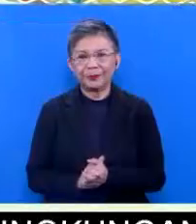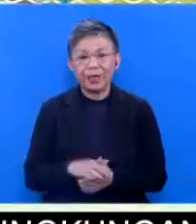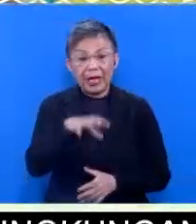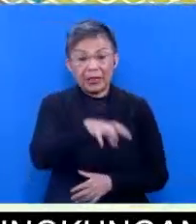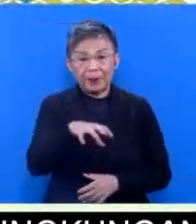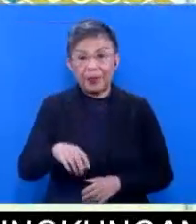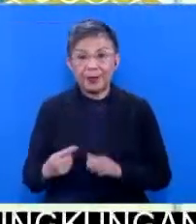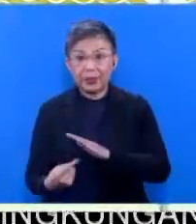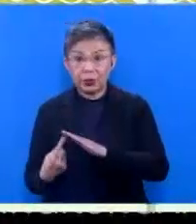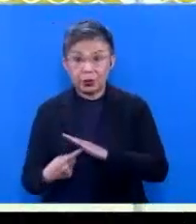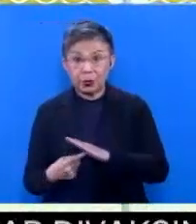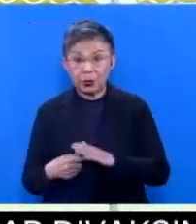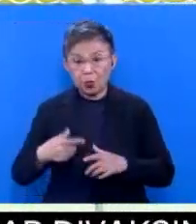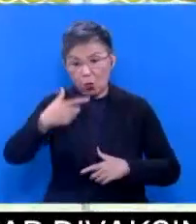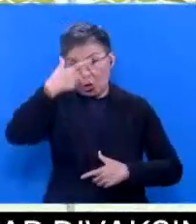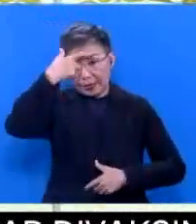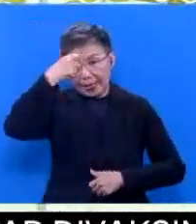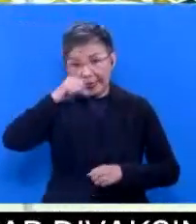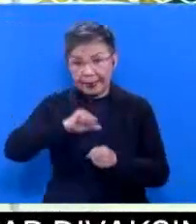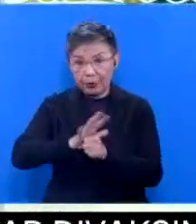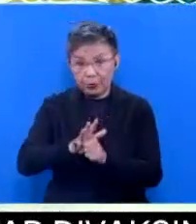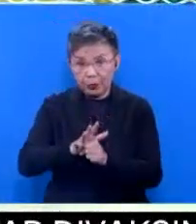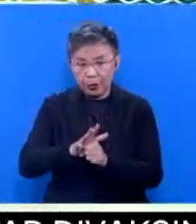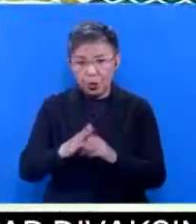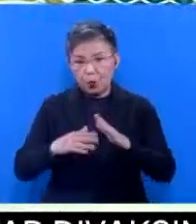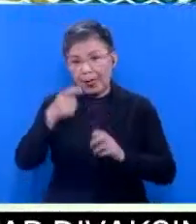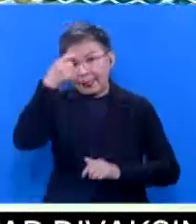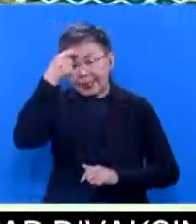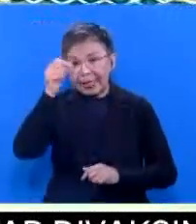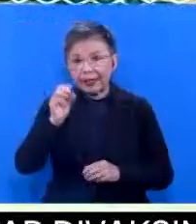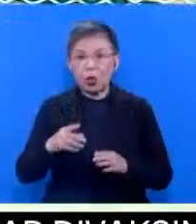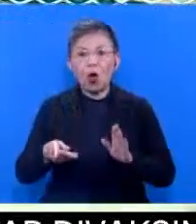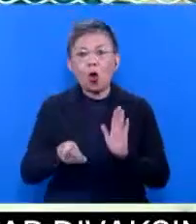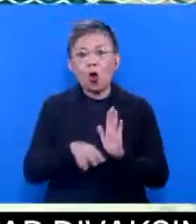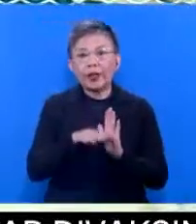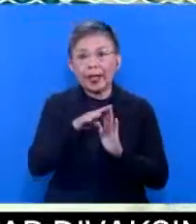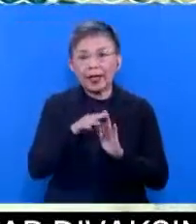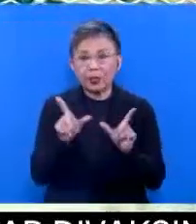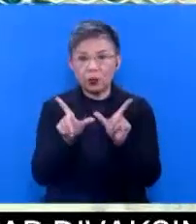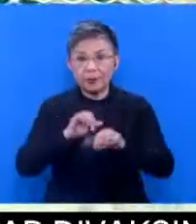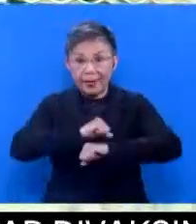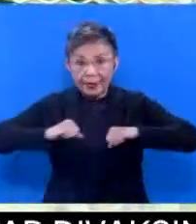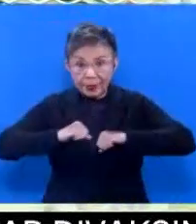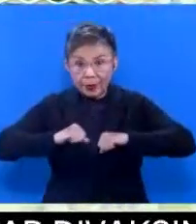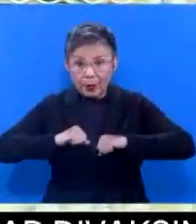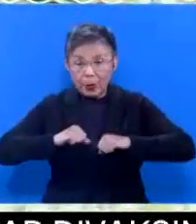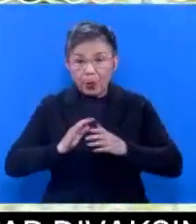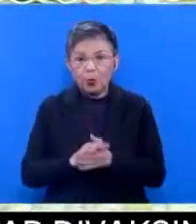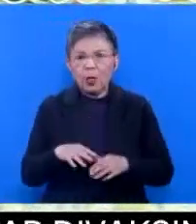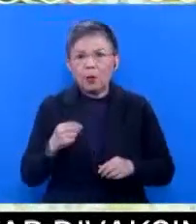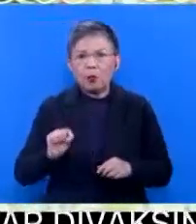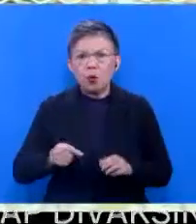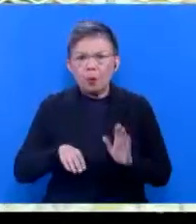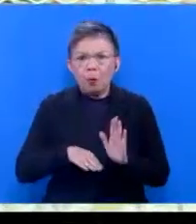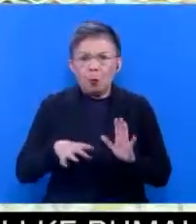Tempat-tempat isolasi pasien COVID-19 seperti rumah sakit, hotel, dan juga Wisma Atlet semakin terancam penuh.